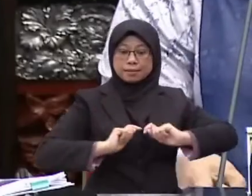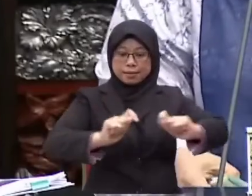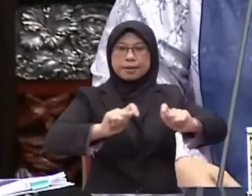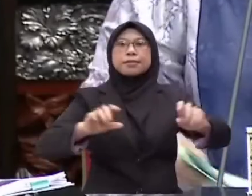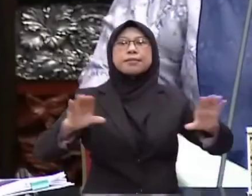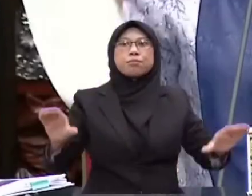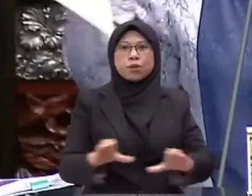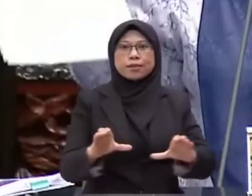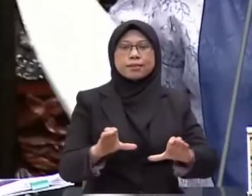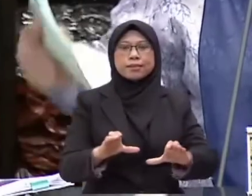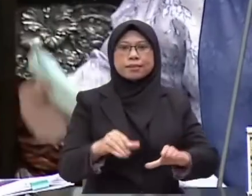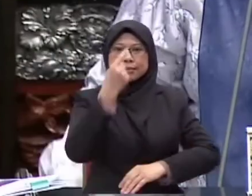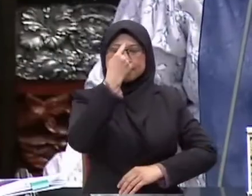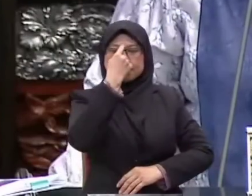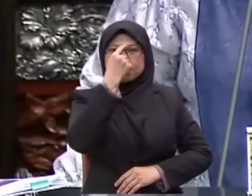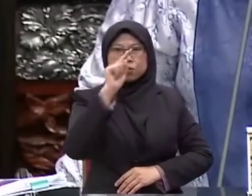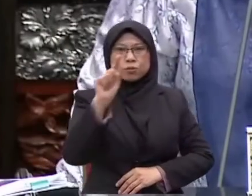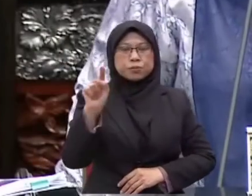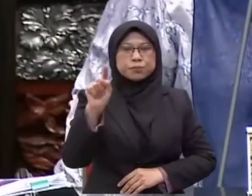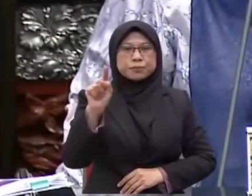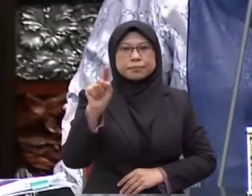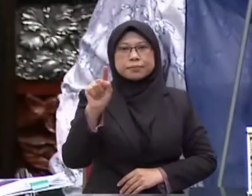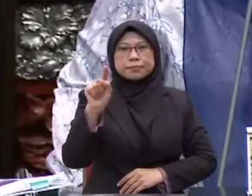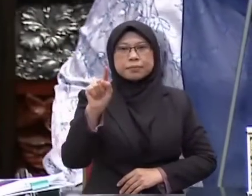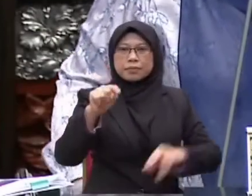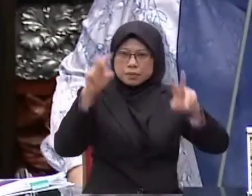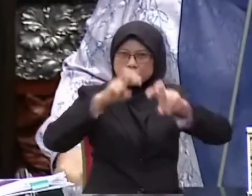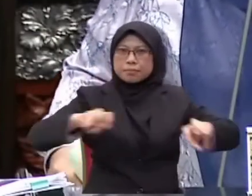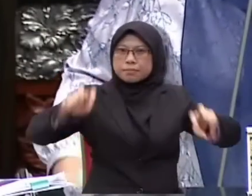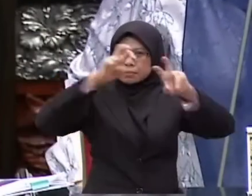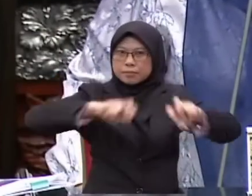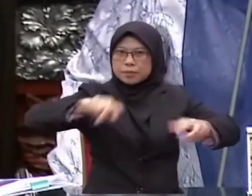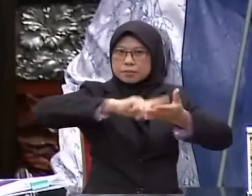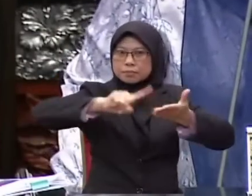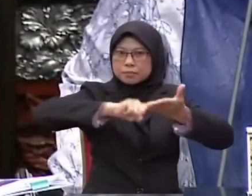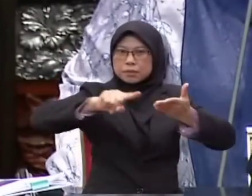tindakan diambil untuk meneliti perkara ini.